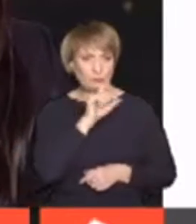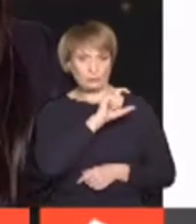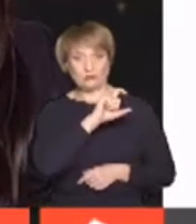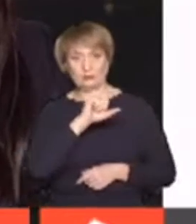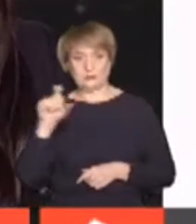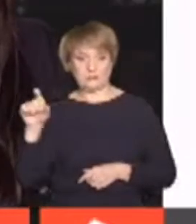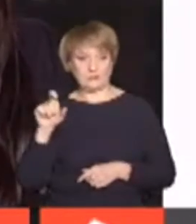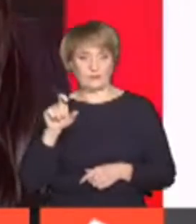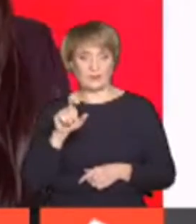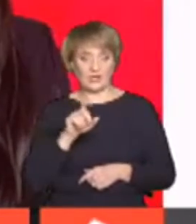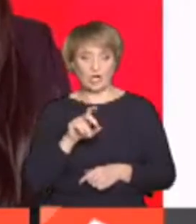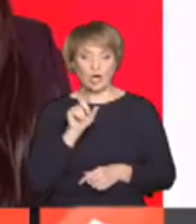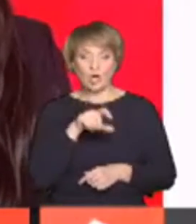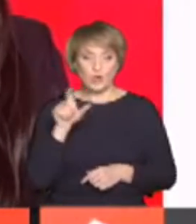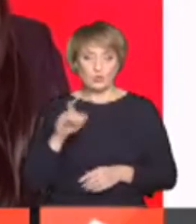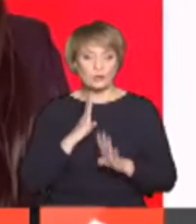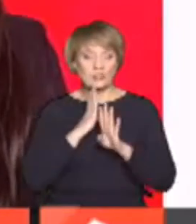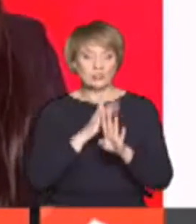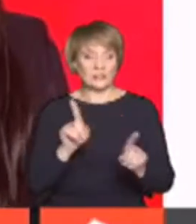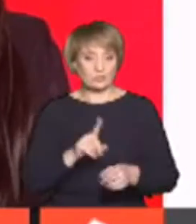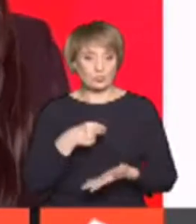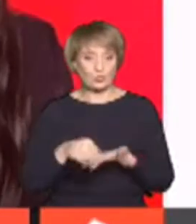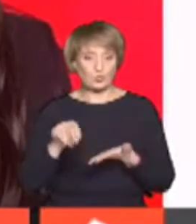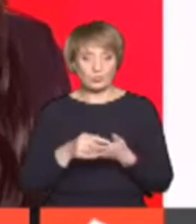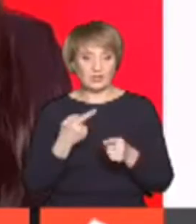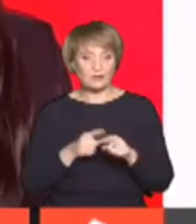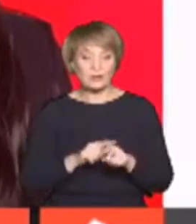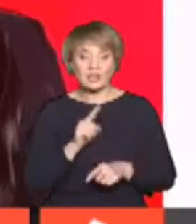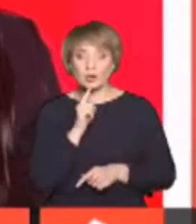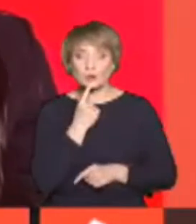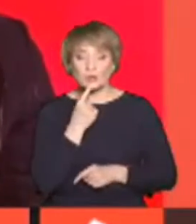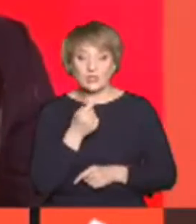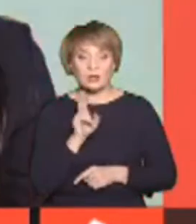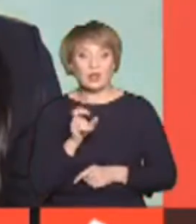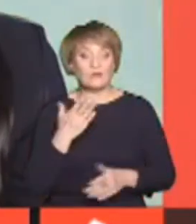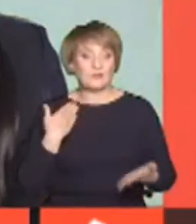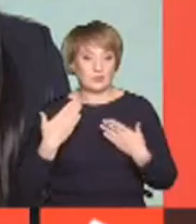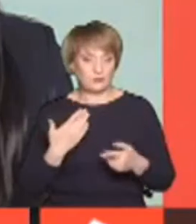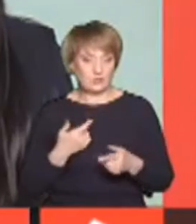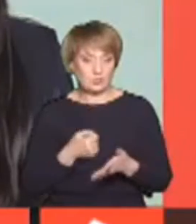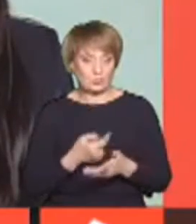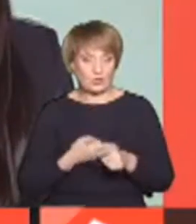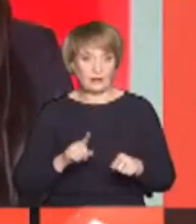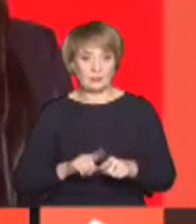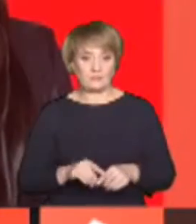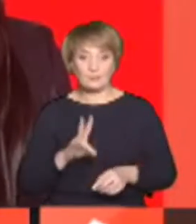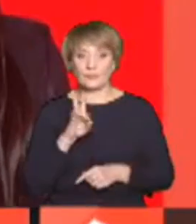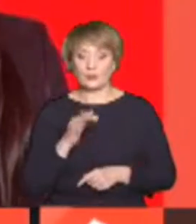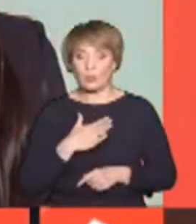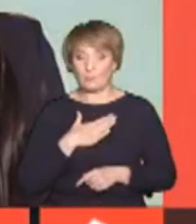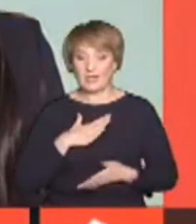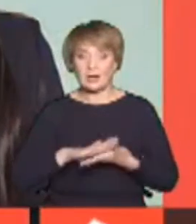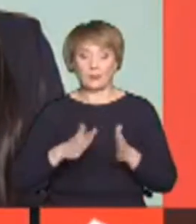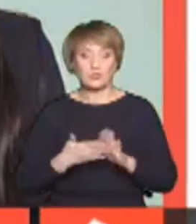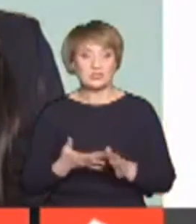такими літерами. Люди вишикуються навіть в чергу, щоб купити ці цукерки. Як ви до цього ставитесь? Ну, моя